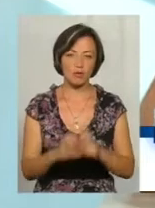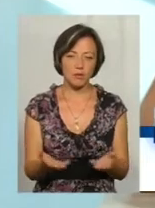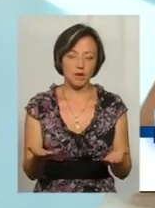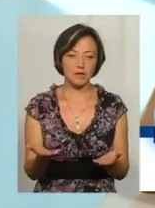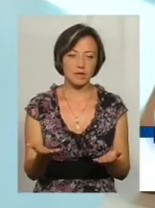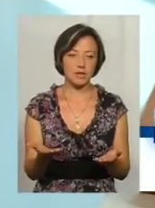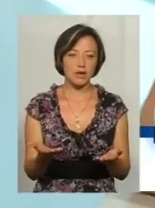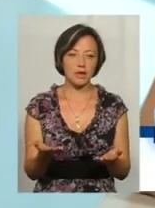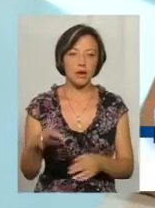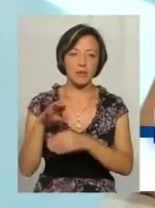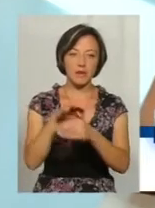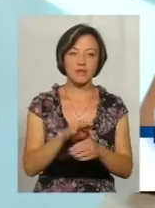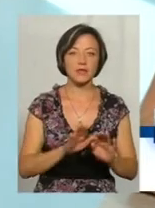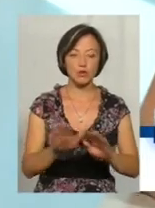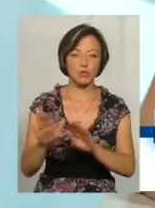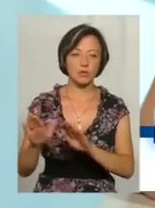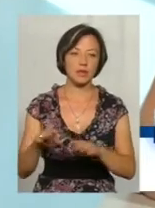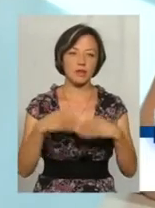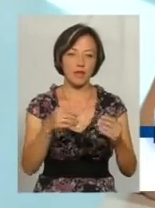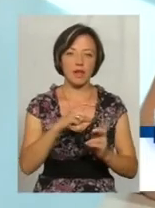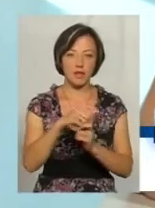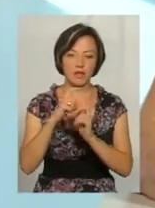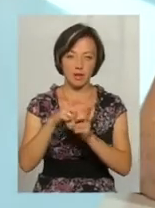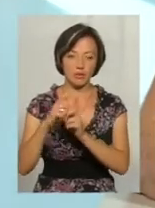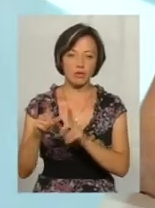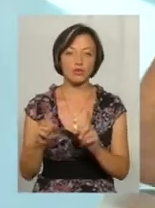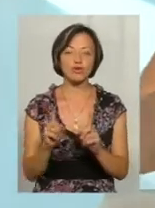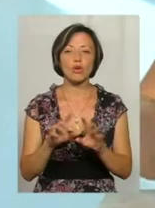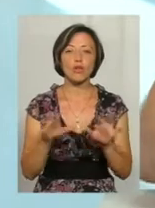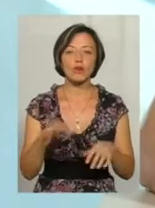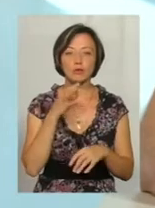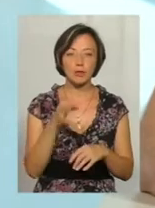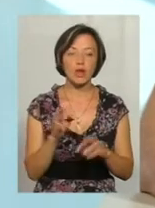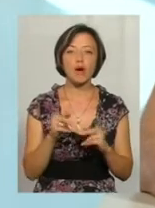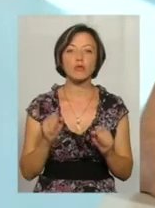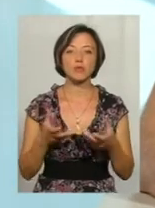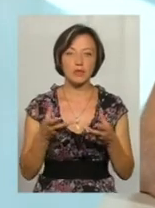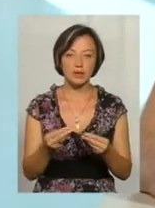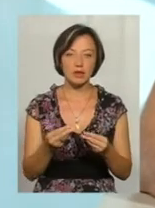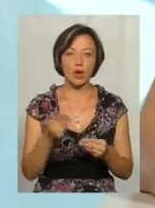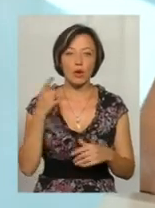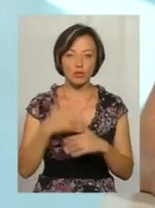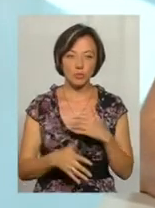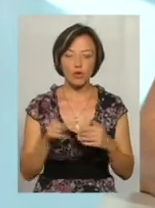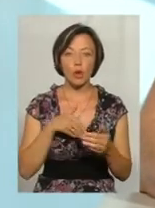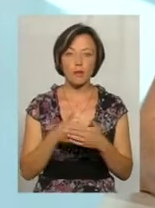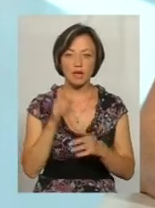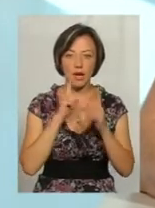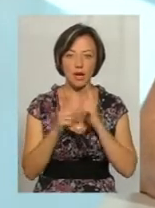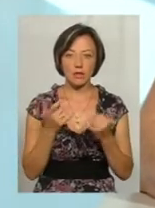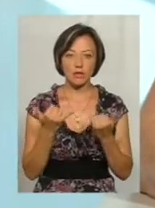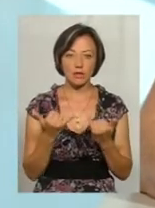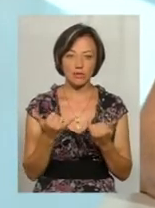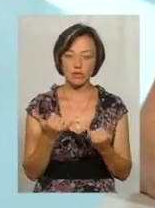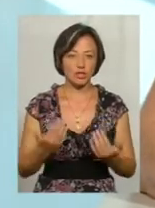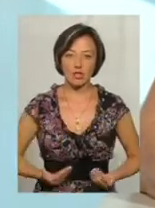привів тодішніх ще заступників, і вони давали відповіді. Що Корнійчук зробив? Каже, як ми можемо впливати? Корнійчук розумів, що громадська рада йому тут життя